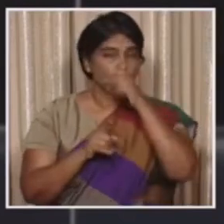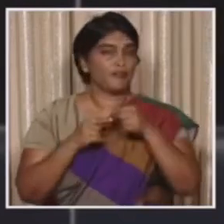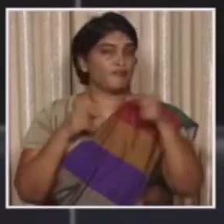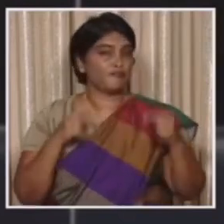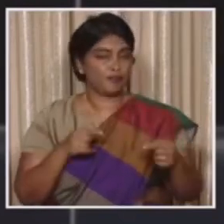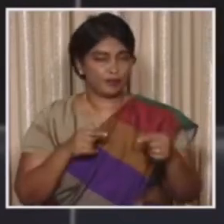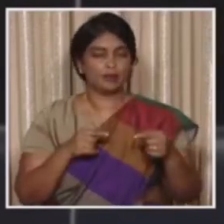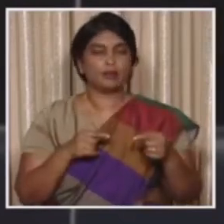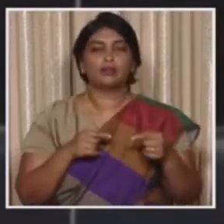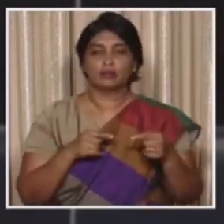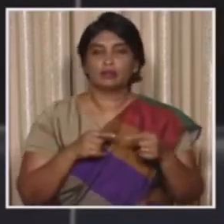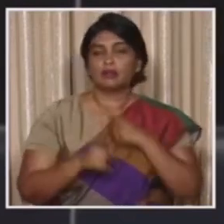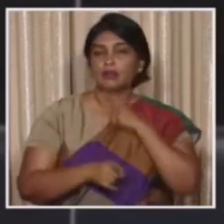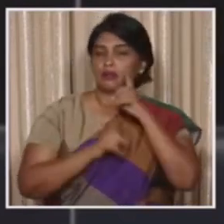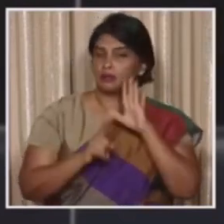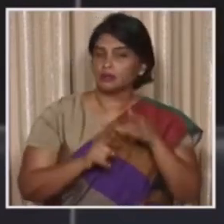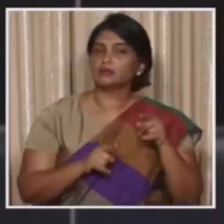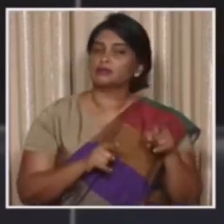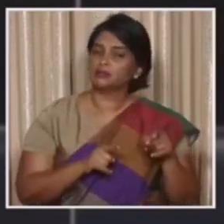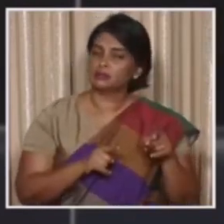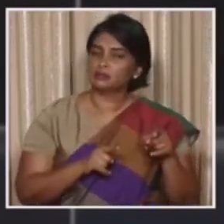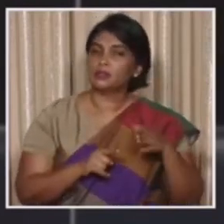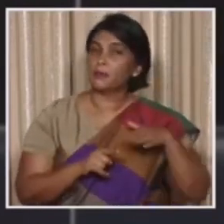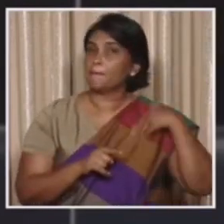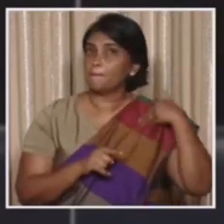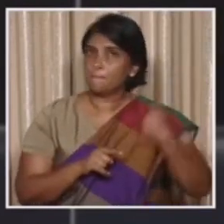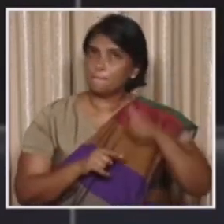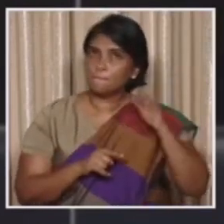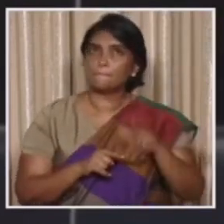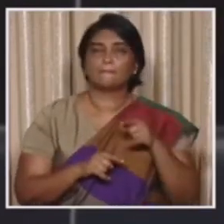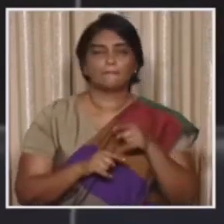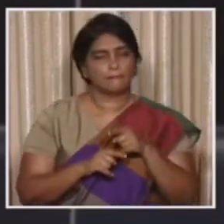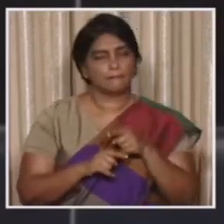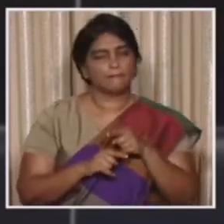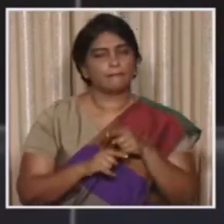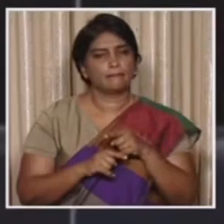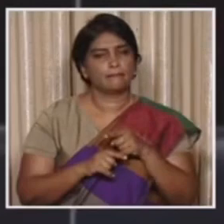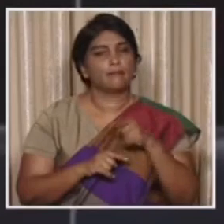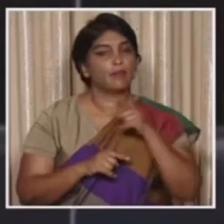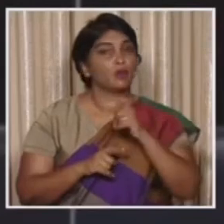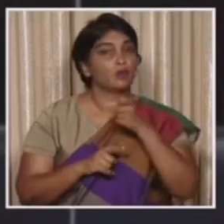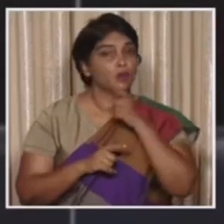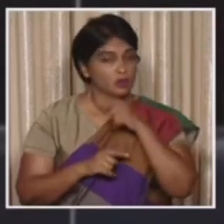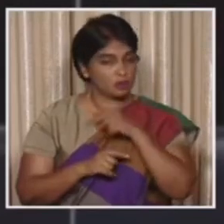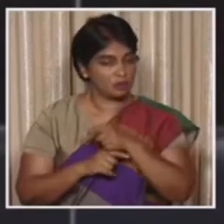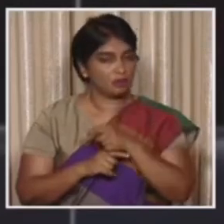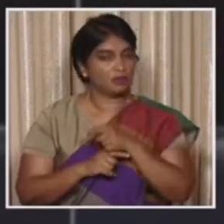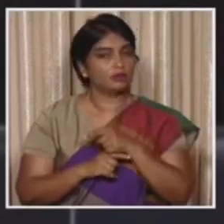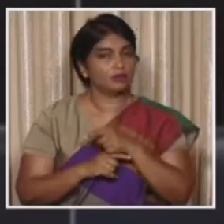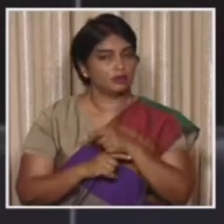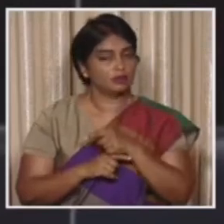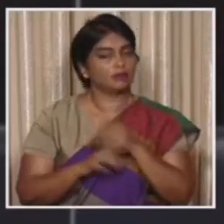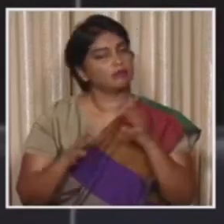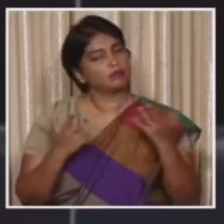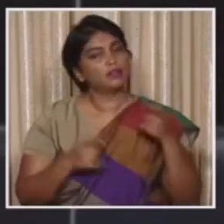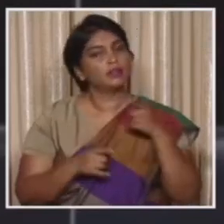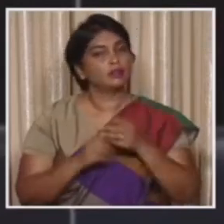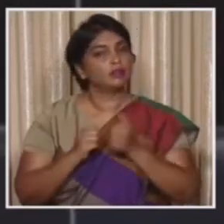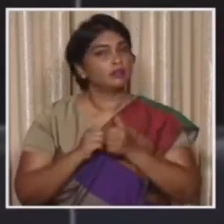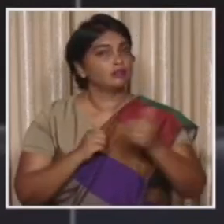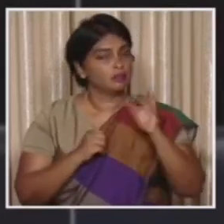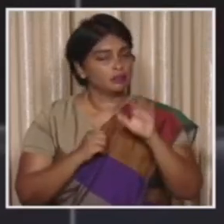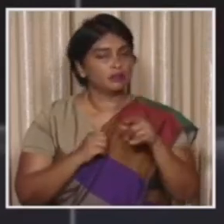ගැන කතා කරනකොට ප්‍රධාන වශයෙන්ම ඒ නඩුව එහෙම නැත්නම් ඒක ගෙන